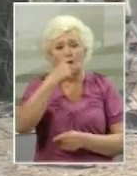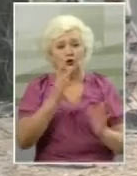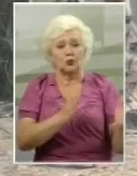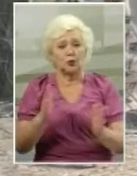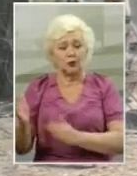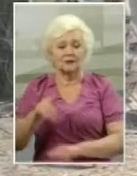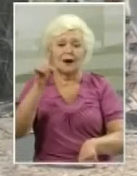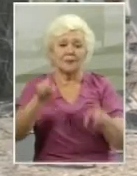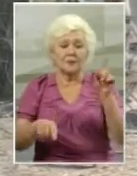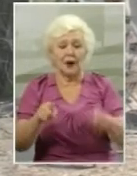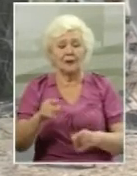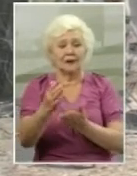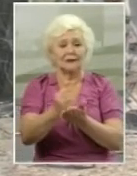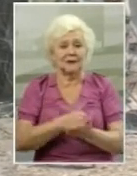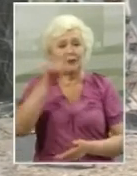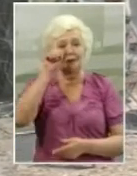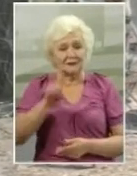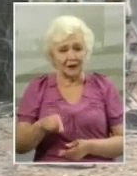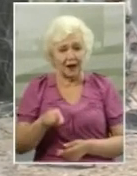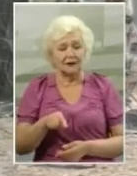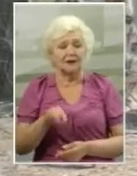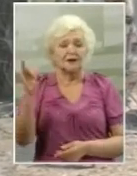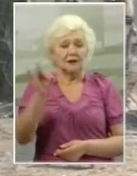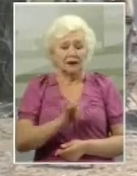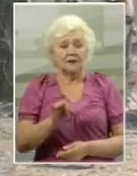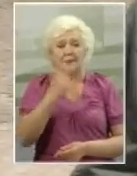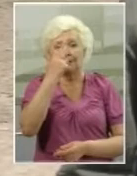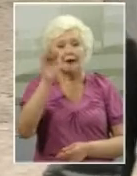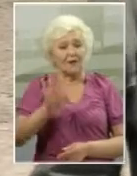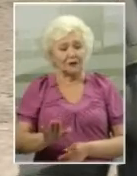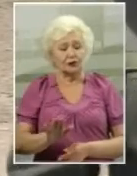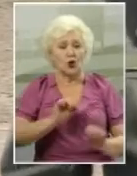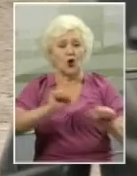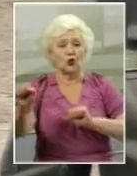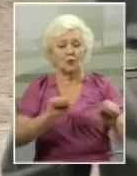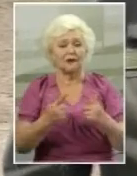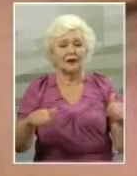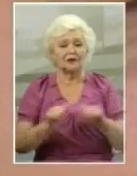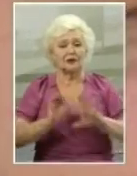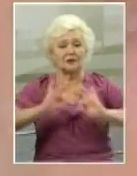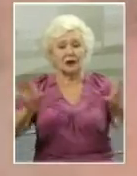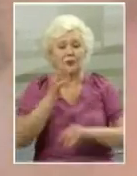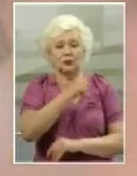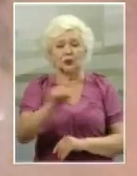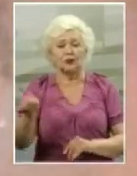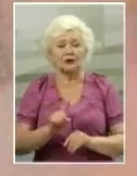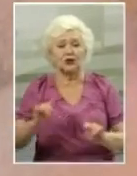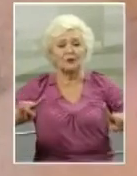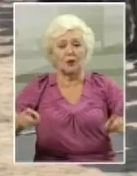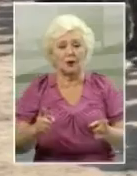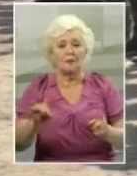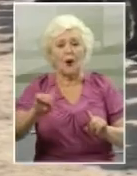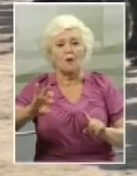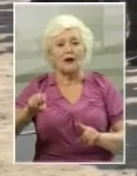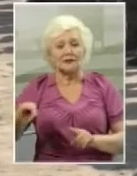складу певний запас знань і навичок. Командир частини пояснив, що під час мобілізації